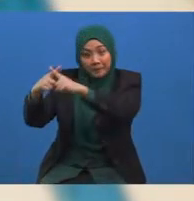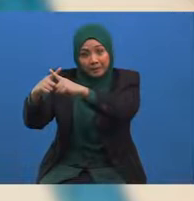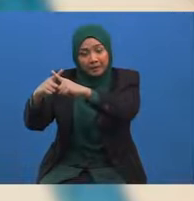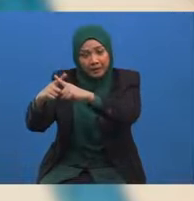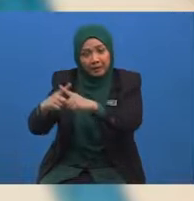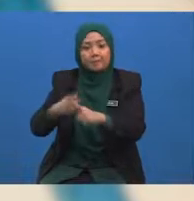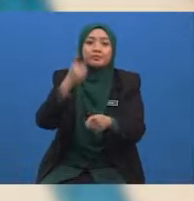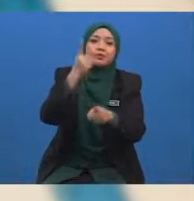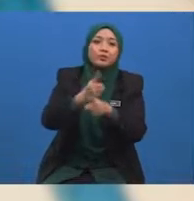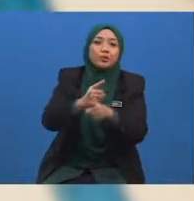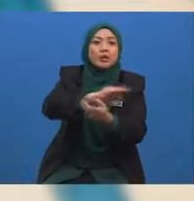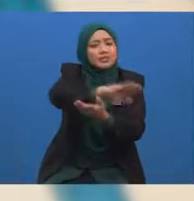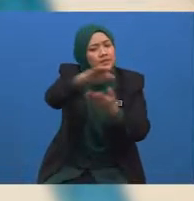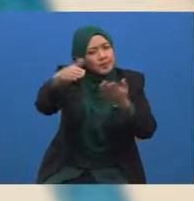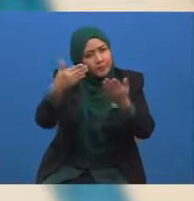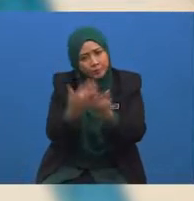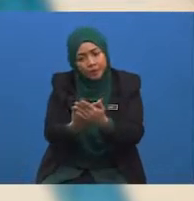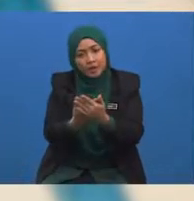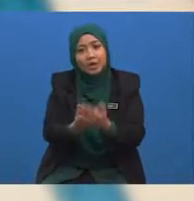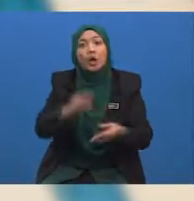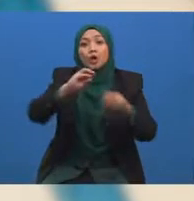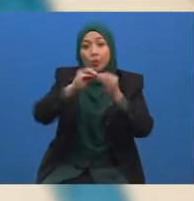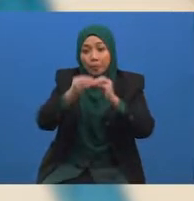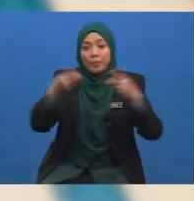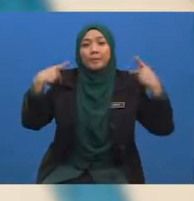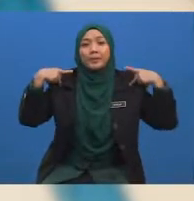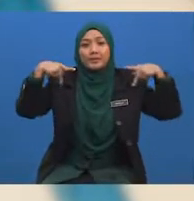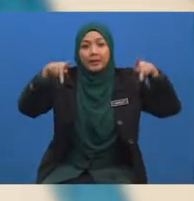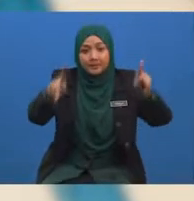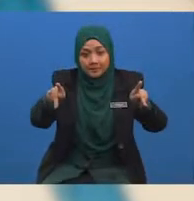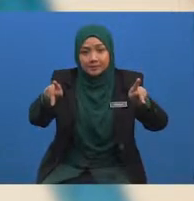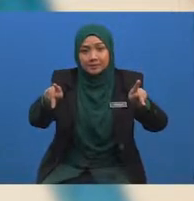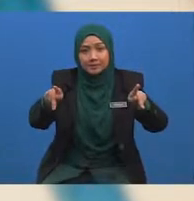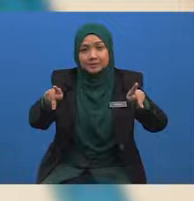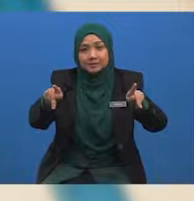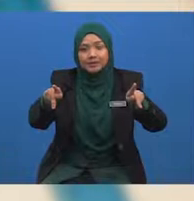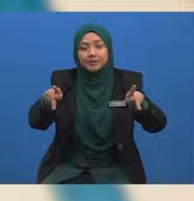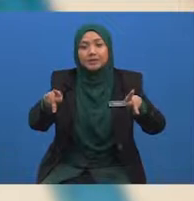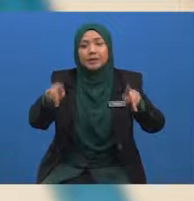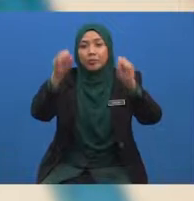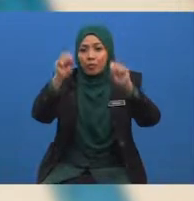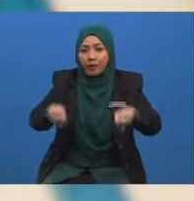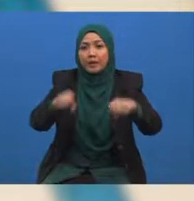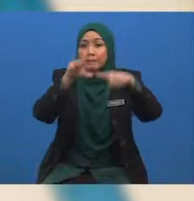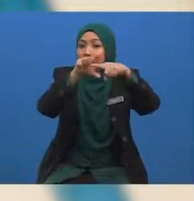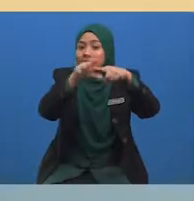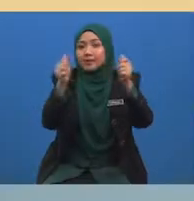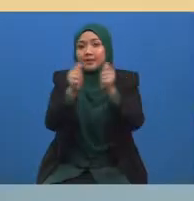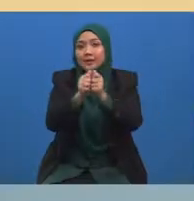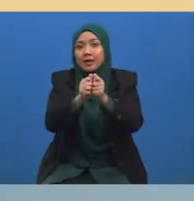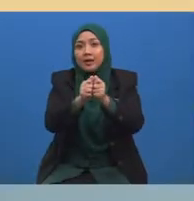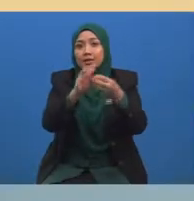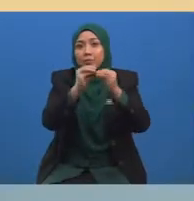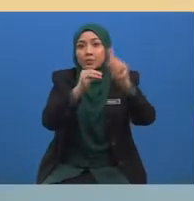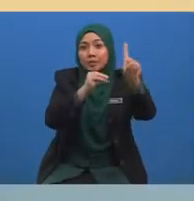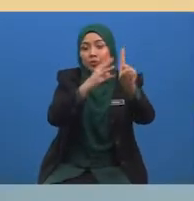hanya boleh dibahagi tepat dengan dirinya sahaja dan 1.